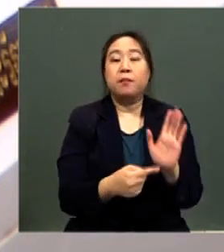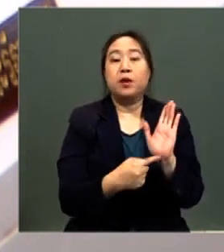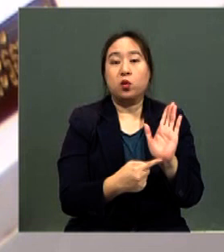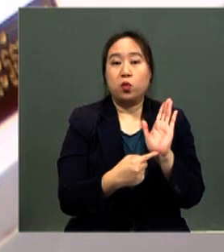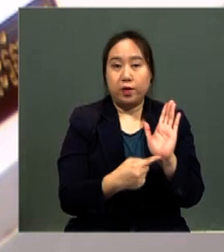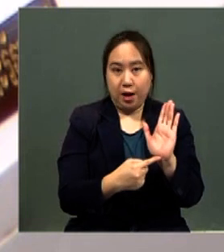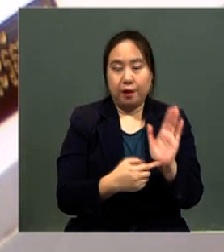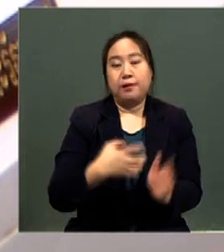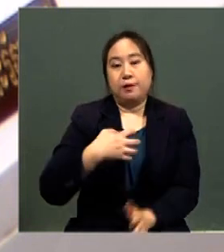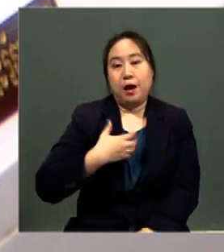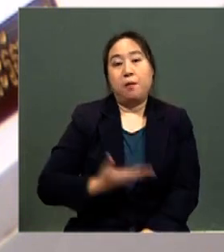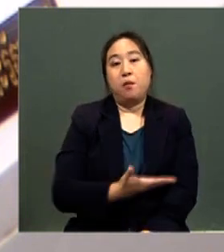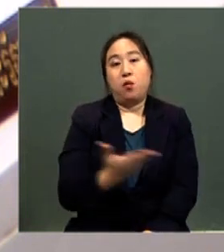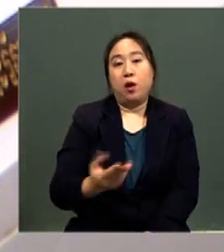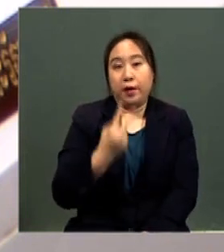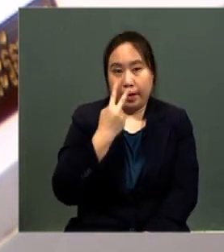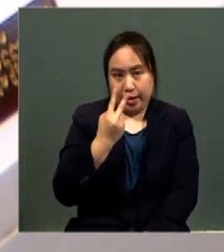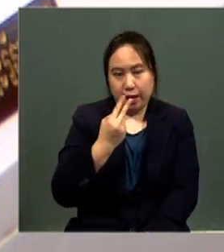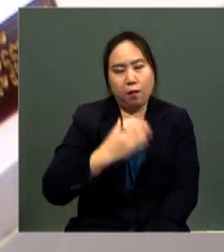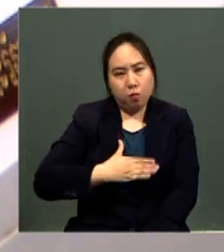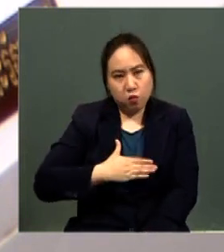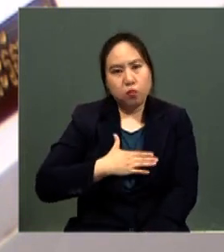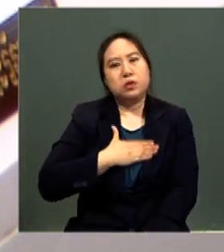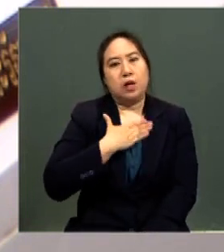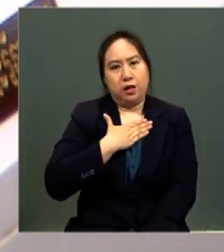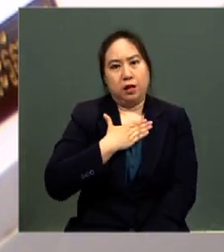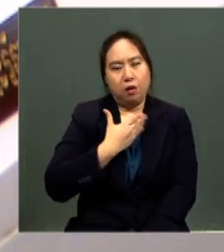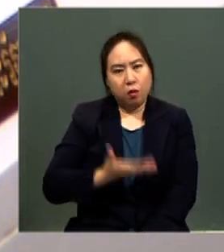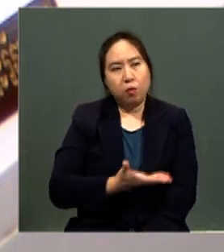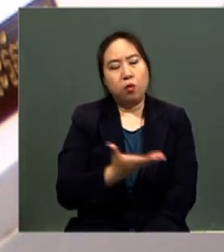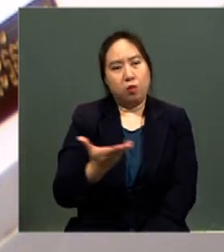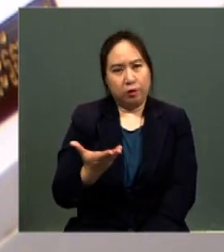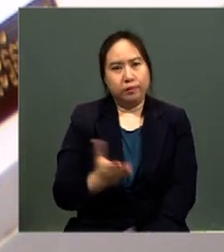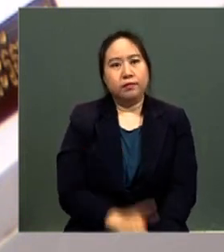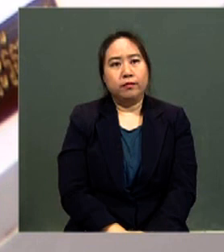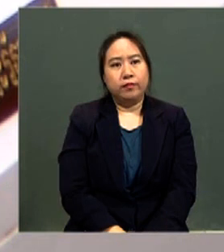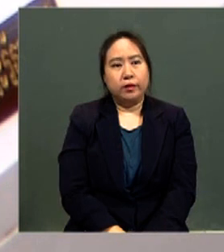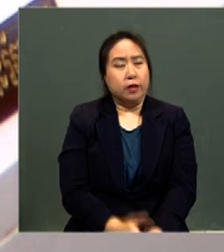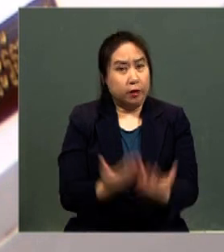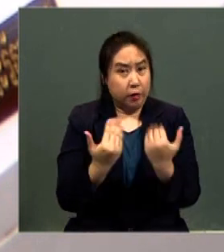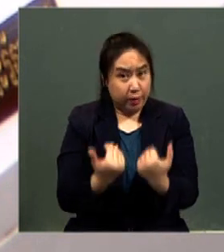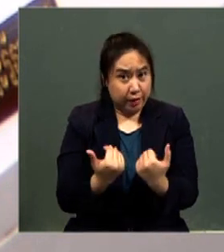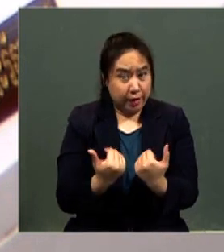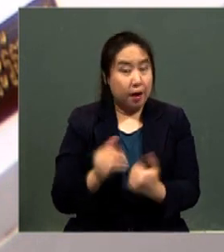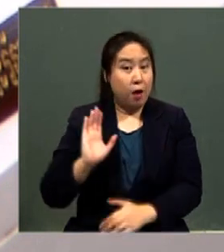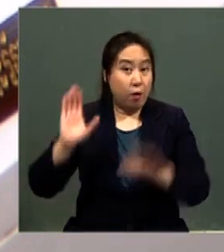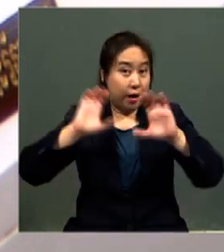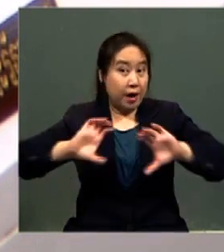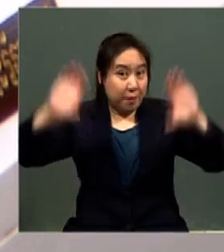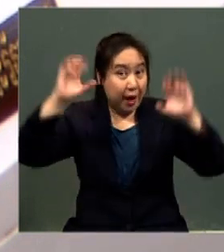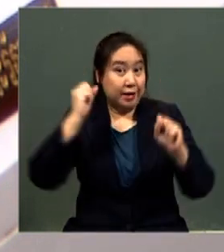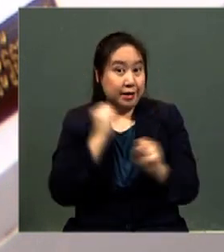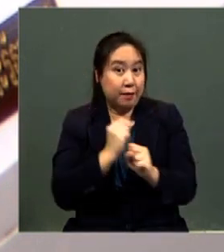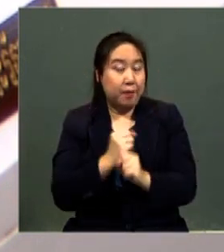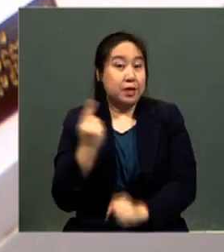ที่อยากจะให้พวกเราได้เห็นและให้ได้ภาคภูมิใจว่าสิ่งที่เกิดขึ้นเนี่ยไม่ได้เกิดจากรัฐบาลเป็นฝ่ายเดียว